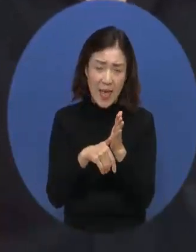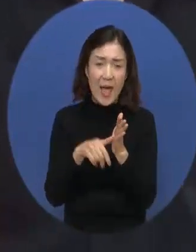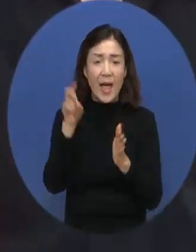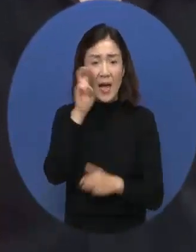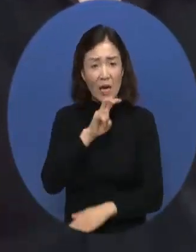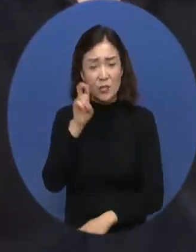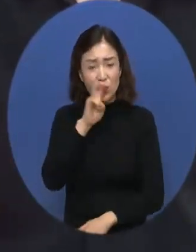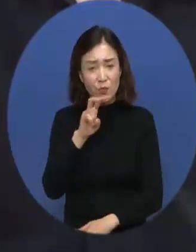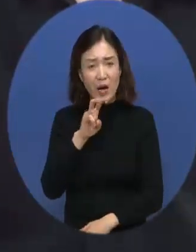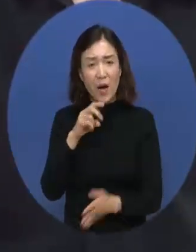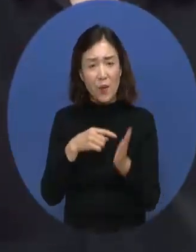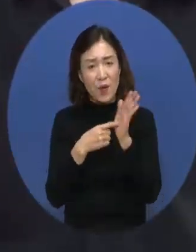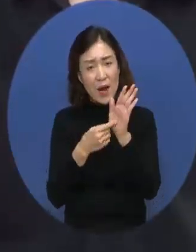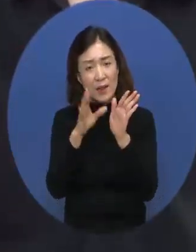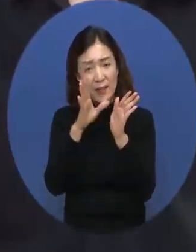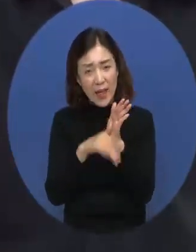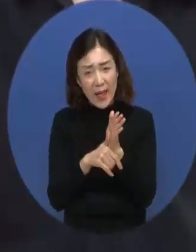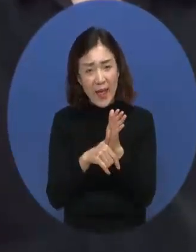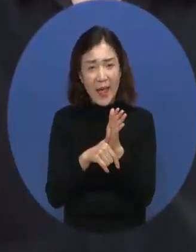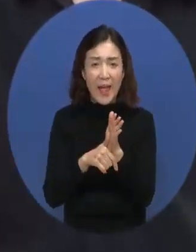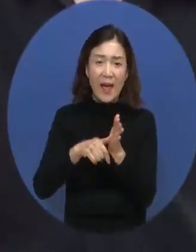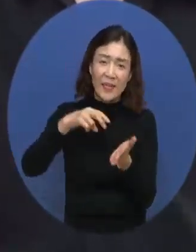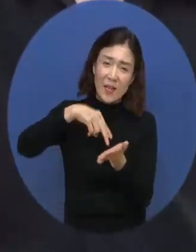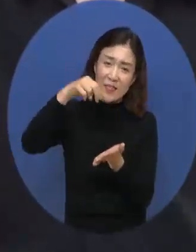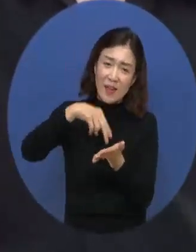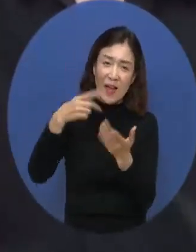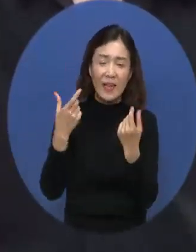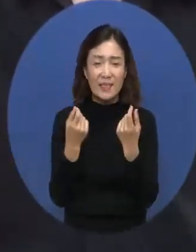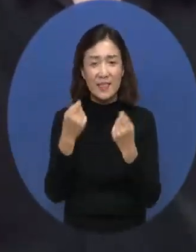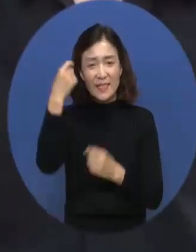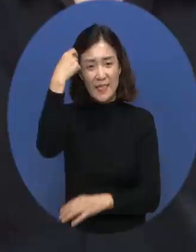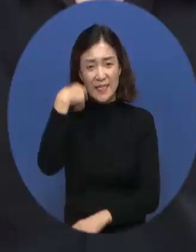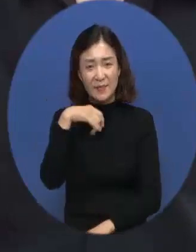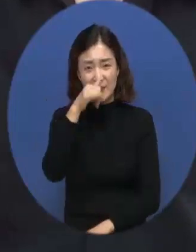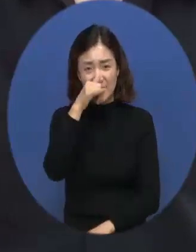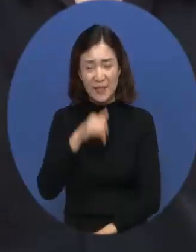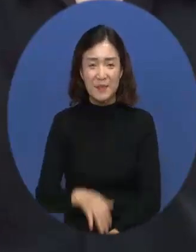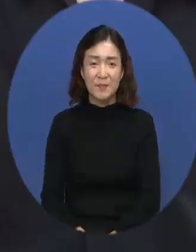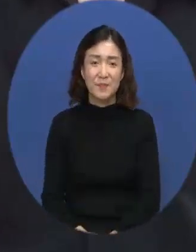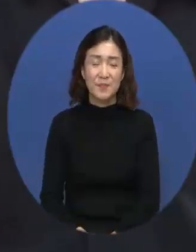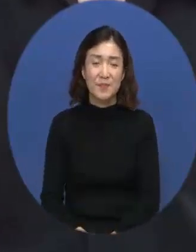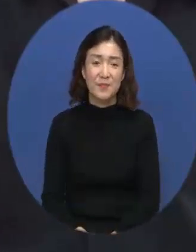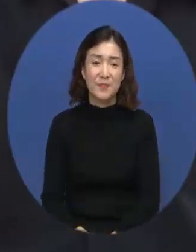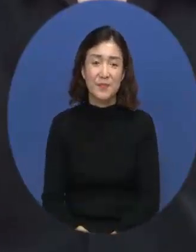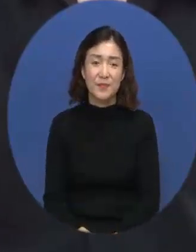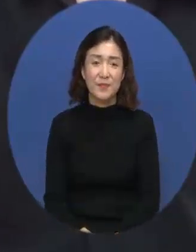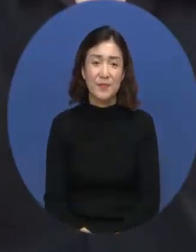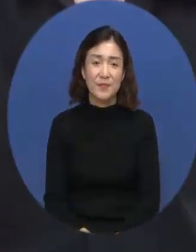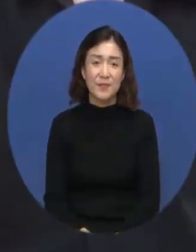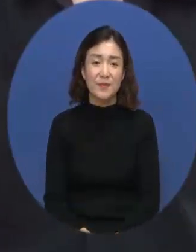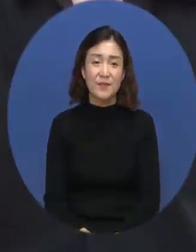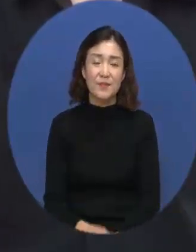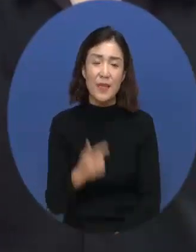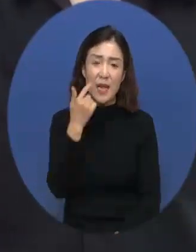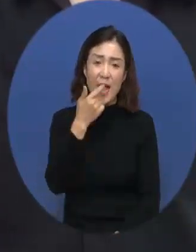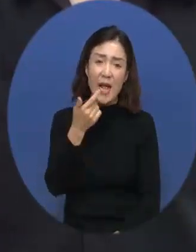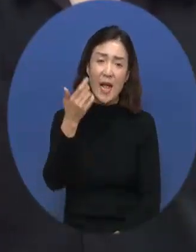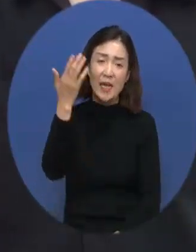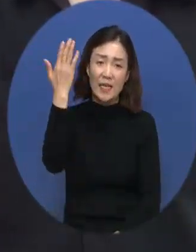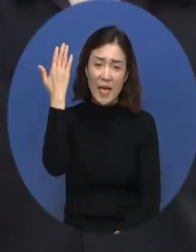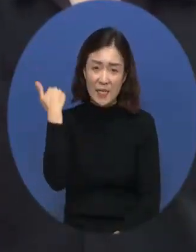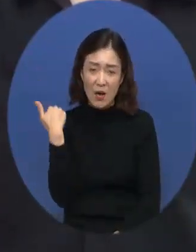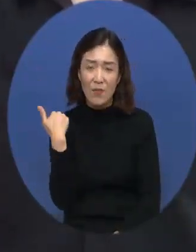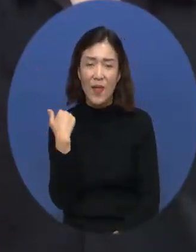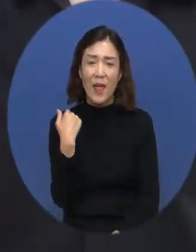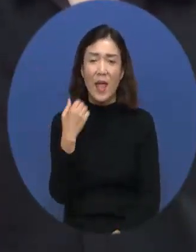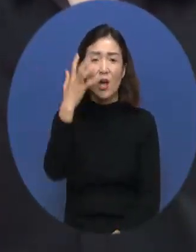이렇게 신나게 분명 뛰어놀았을 것 같은 그런 느낌이 좀 많이 들더라고요. 근데 그분들한테도 궁금해요. 예전의 향수를 느낄 수